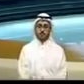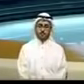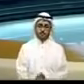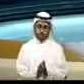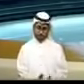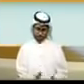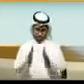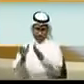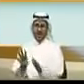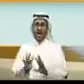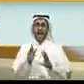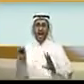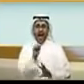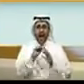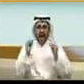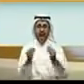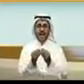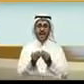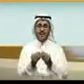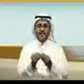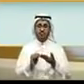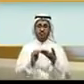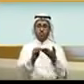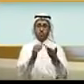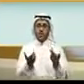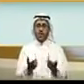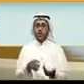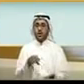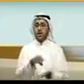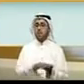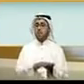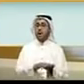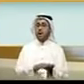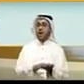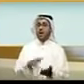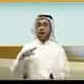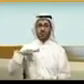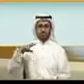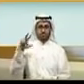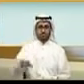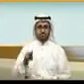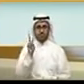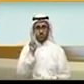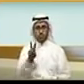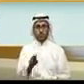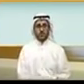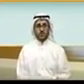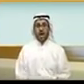قالت هيئة الإنقاذ البحري إن 3 مهاجرين غرقوا، فيما تم إنقاذ